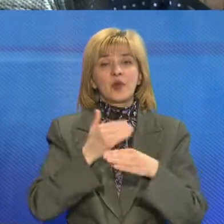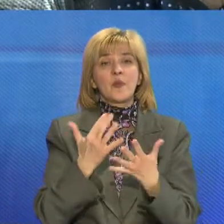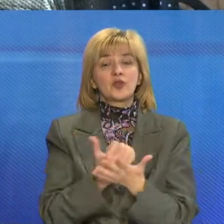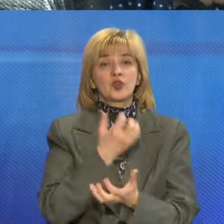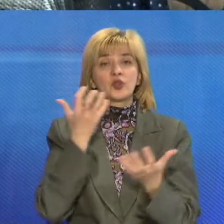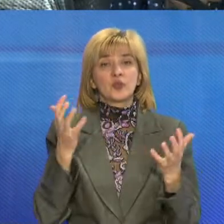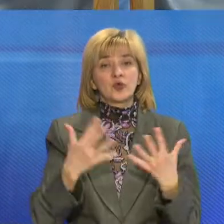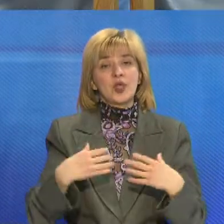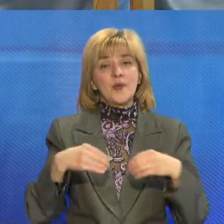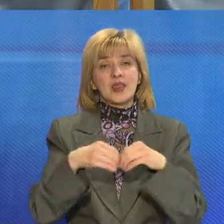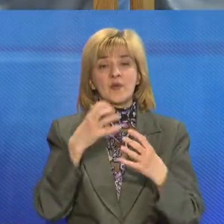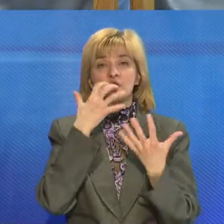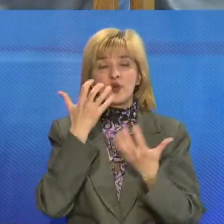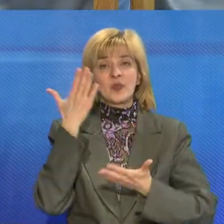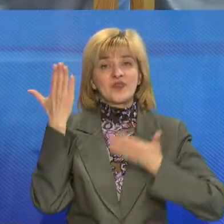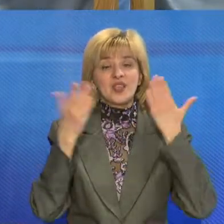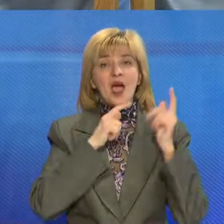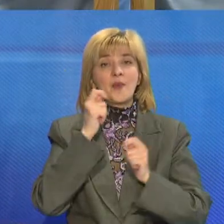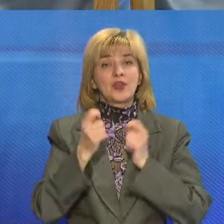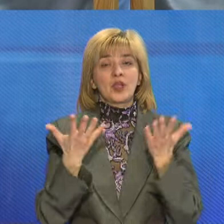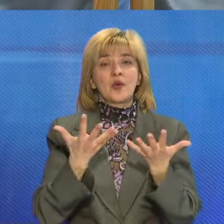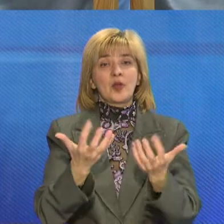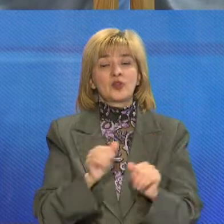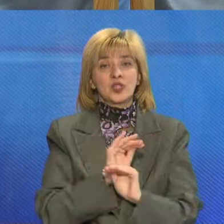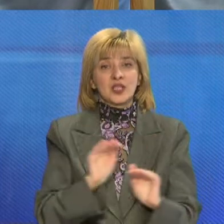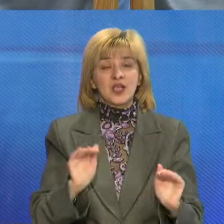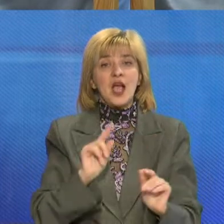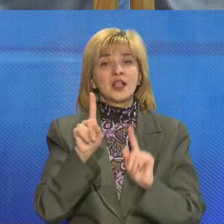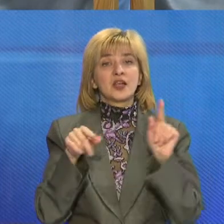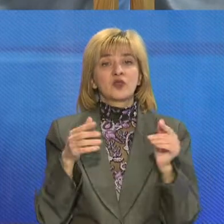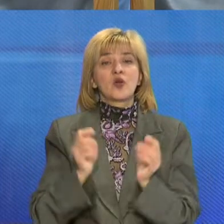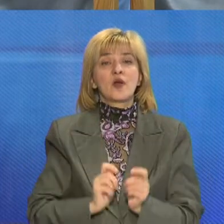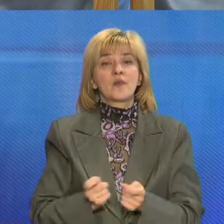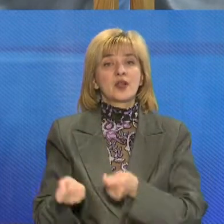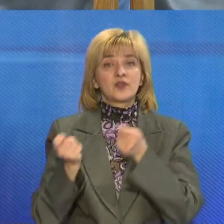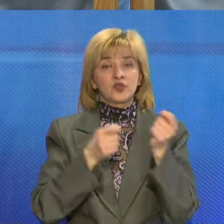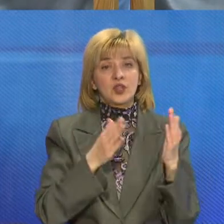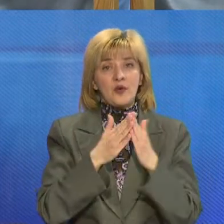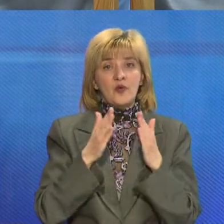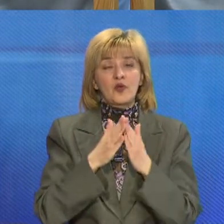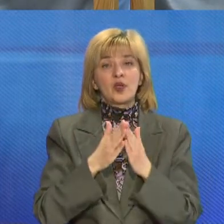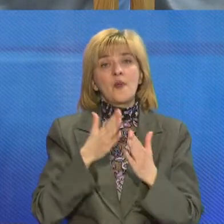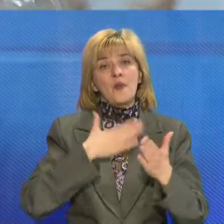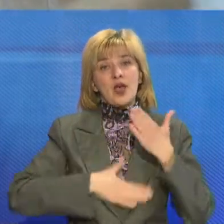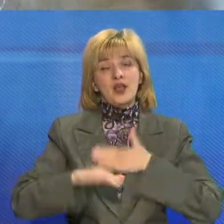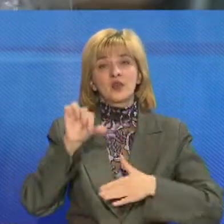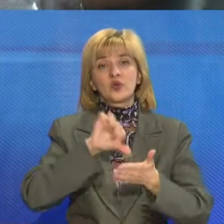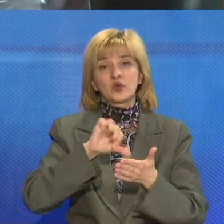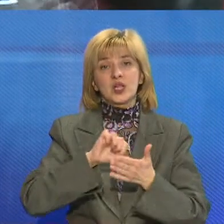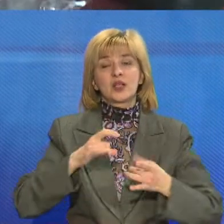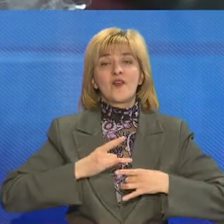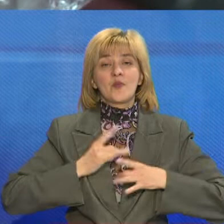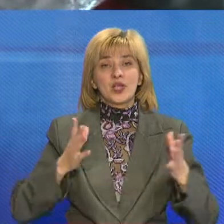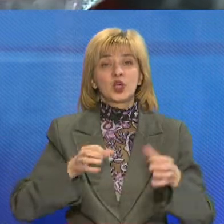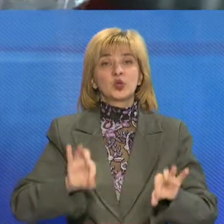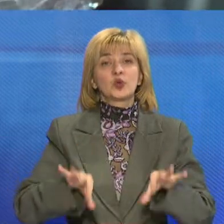цёплым і вясёлым. А падарункі, якія атрымалі дзеткі, а некаторым іх даставяць дадому, без сумнёваў парадавалі ўдзельнікаў свята.